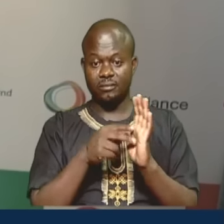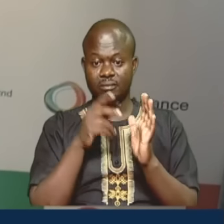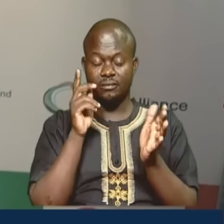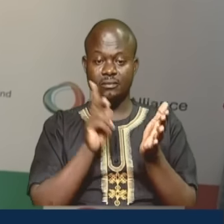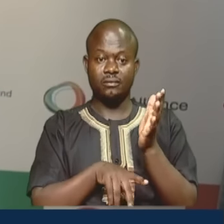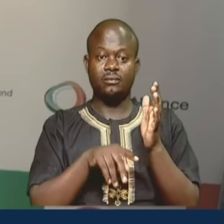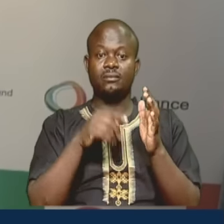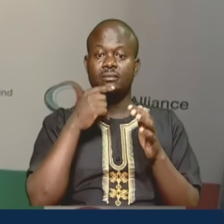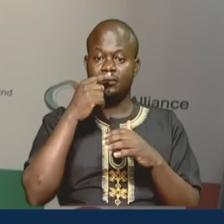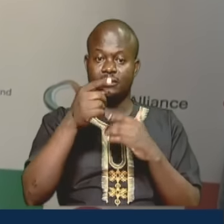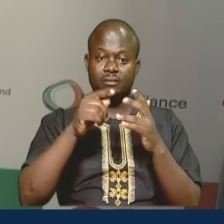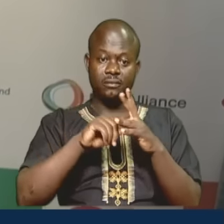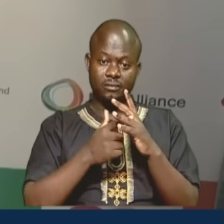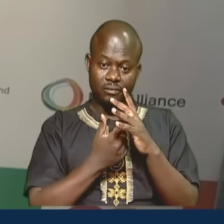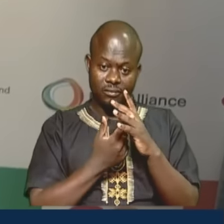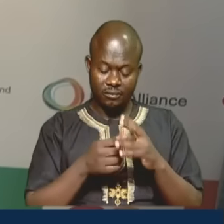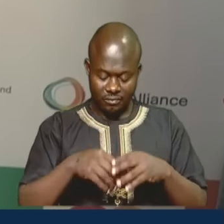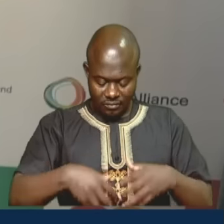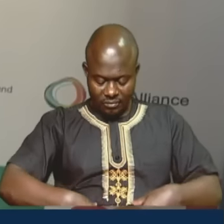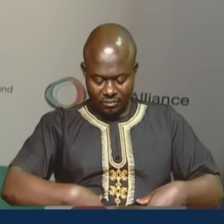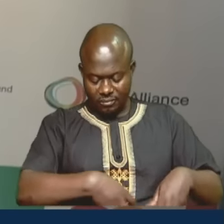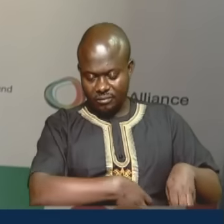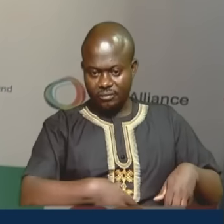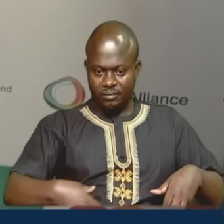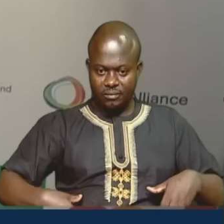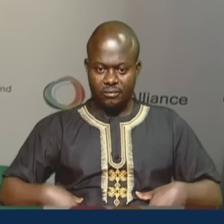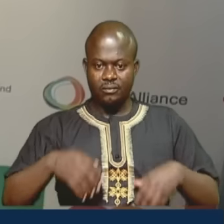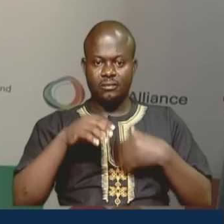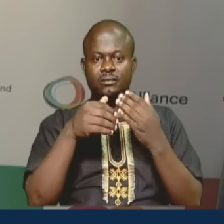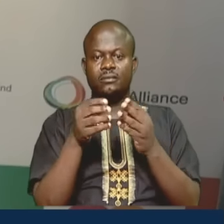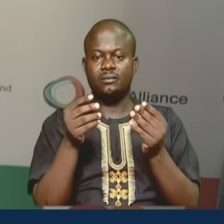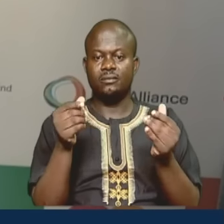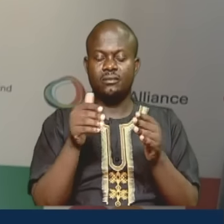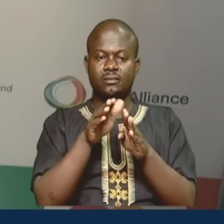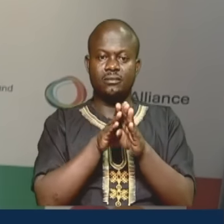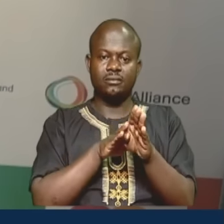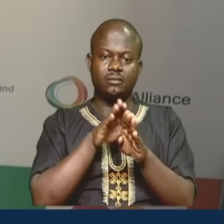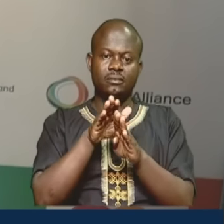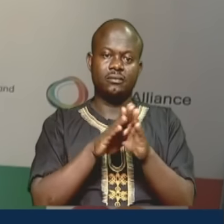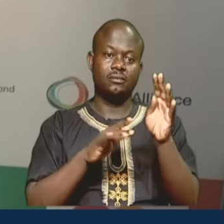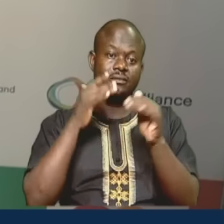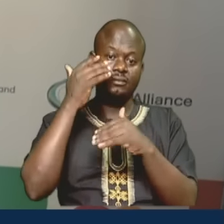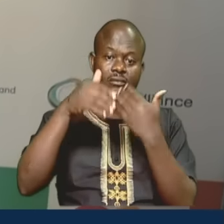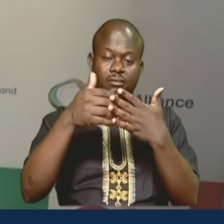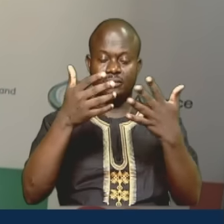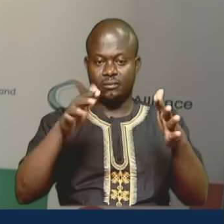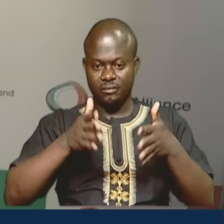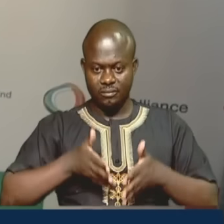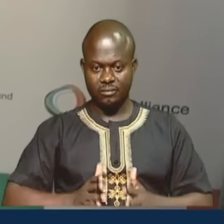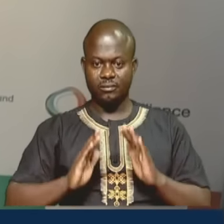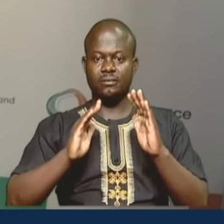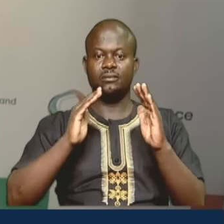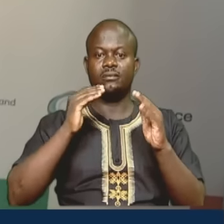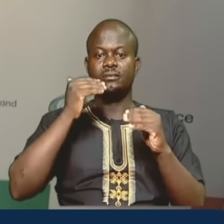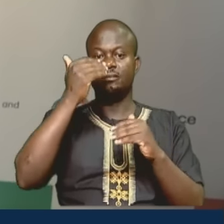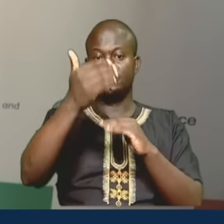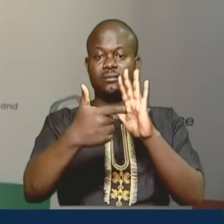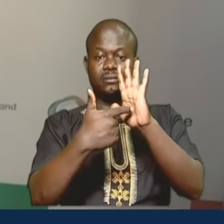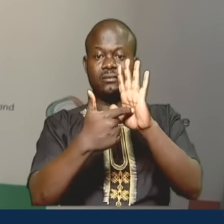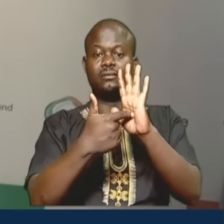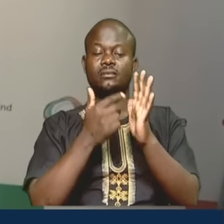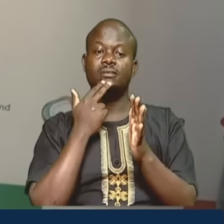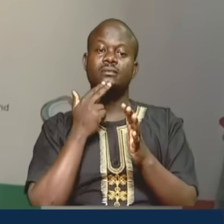biba byaratangiye akiri mu nda izo ngirangingo zigenda zangirika buhoro buhoro yamara kuvuka bikagaragara yuko nyine